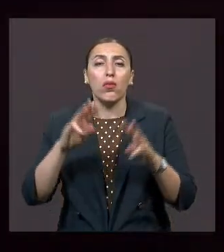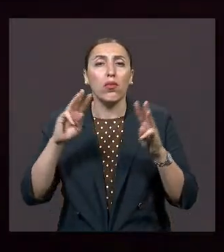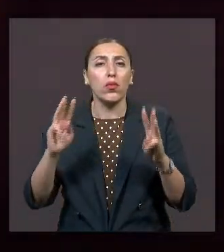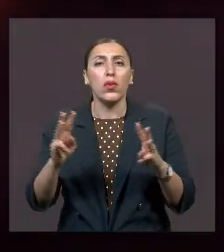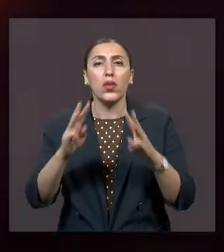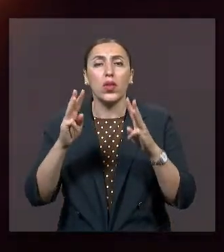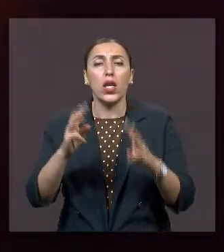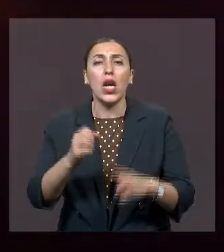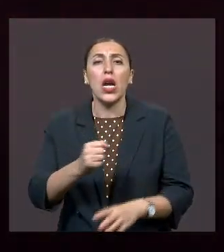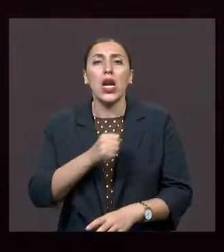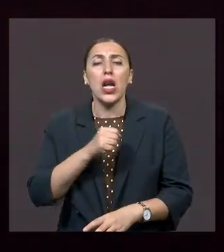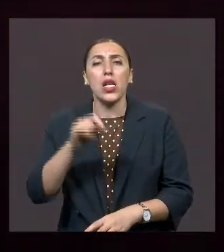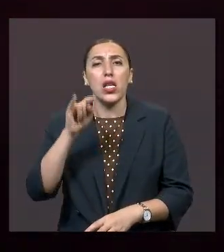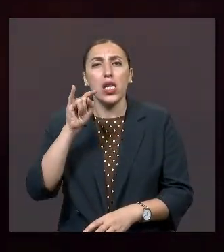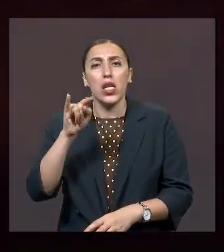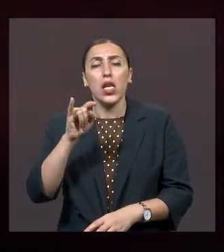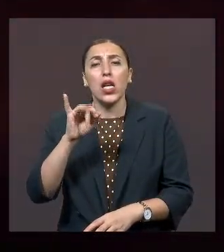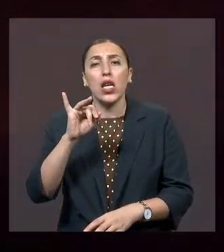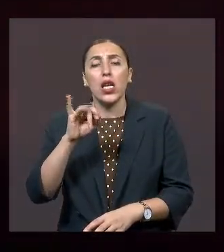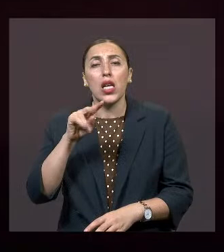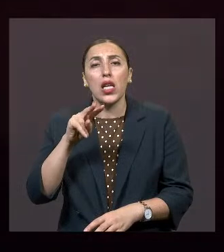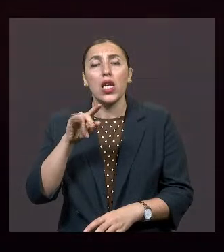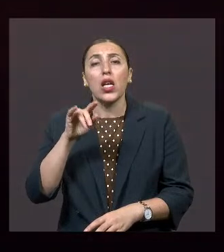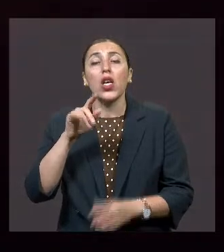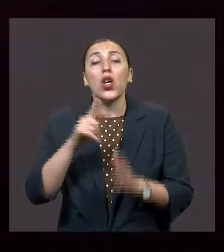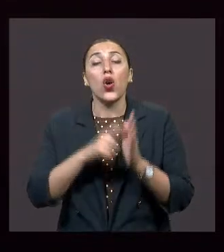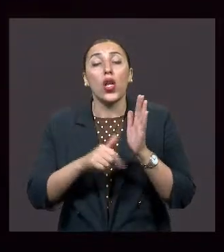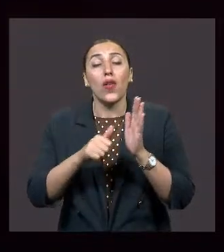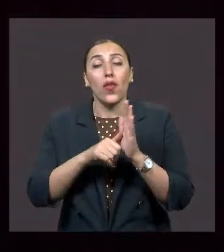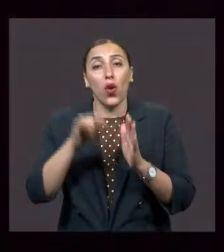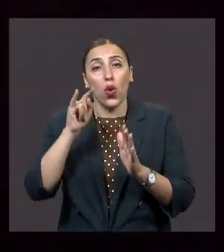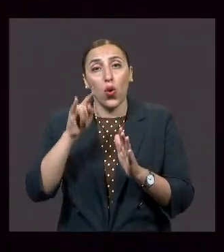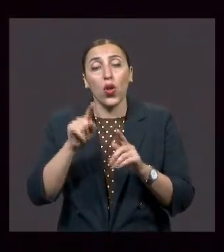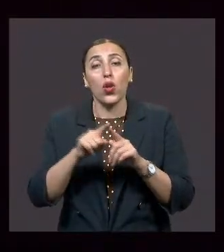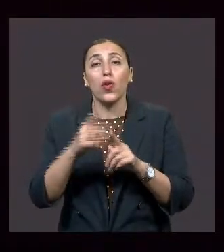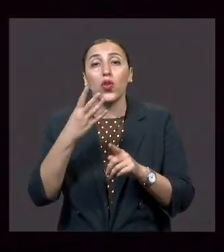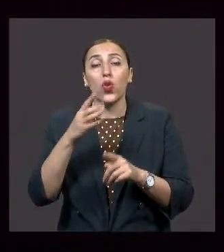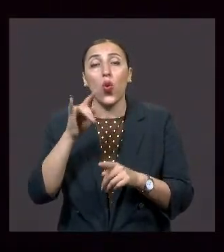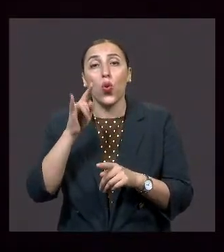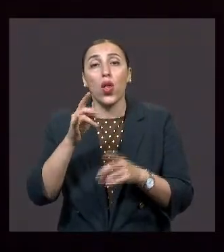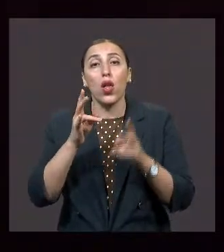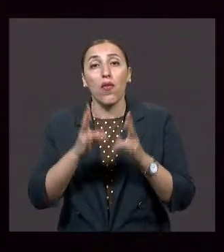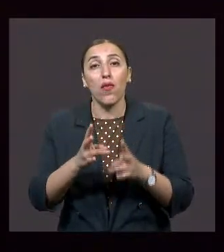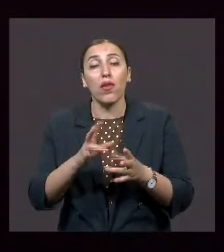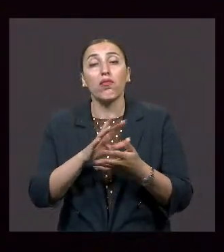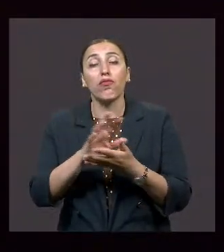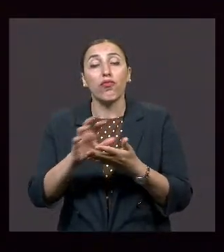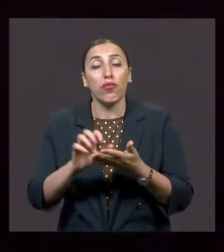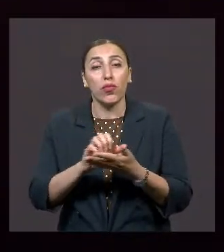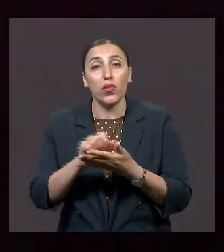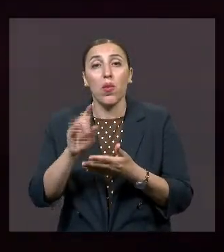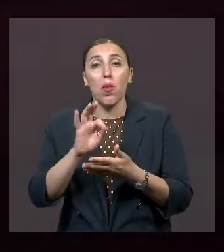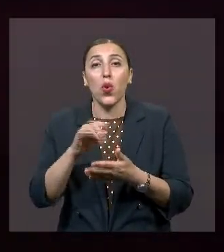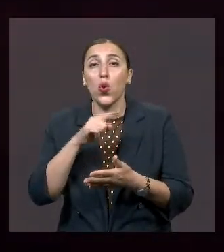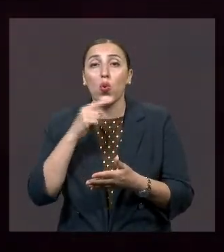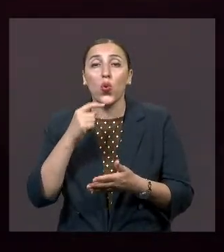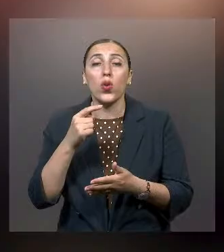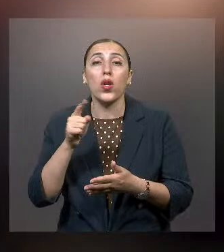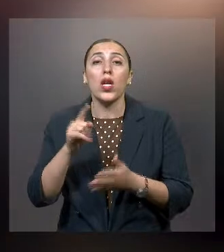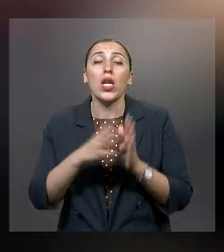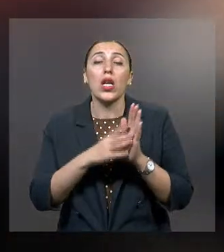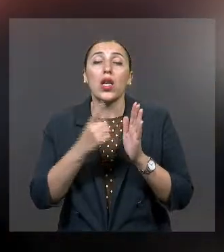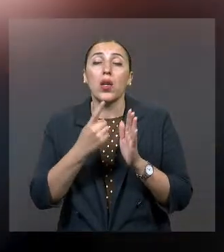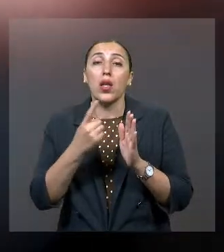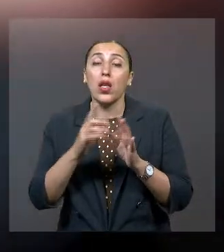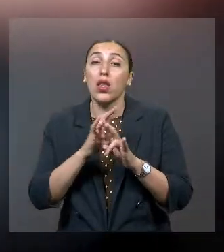հրդեհվել է ռազմատրանսպորտային Իլ-76 օդանավ, ևս 4 օդանավ վնասվել են, հայտնում է Ռուսաստանի արտակարգ